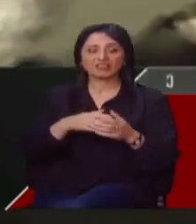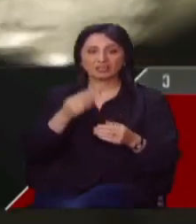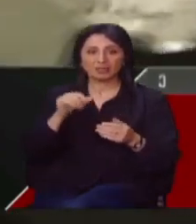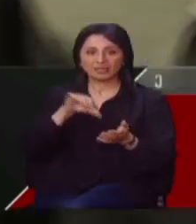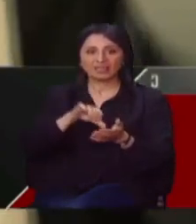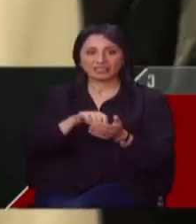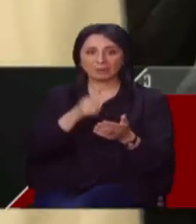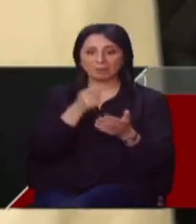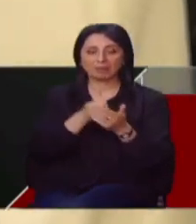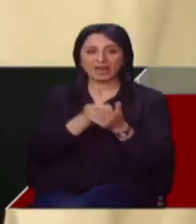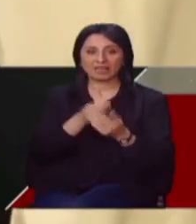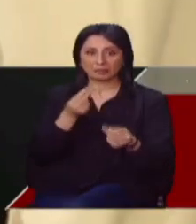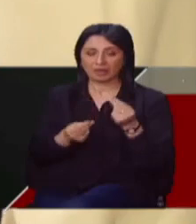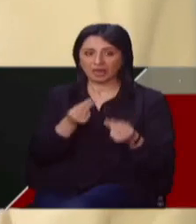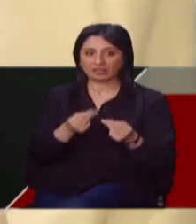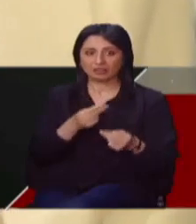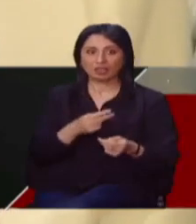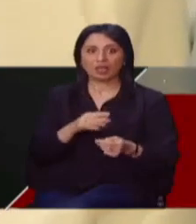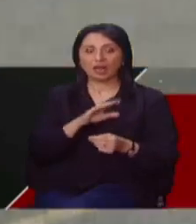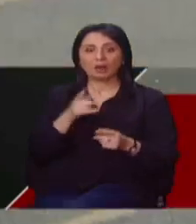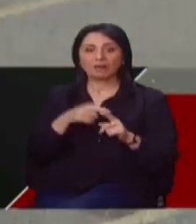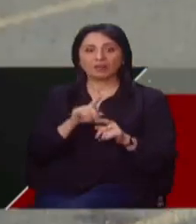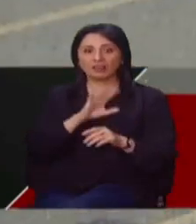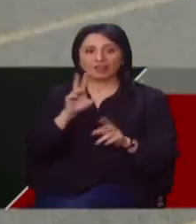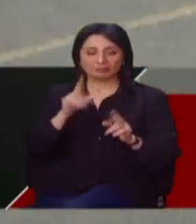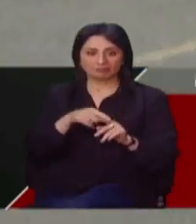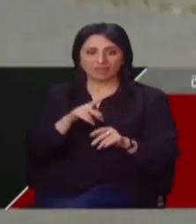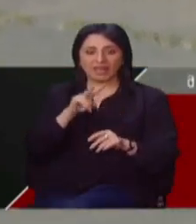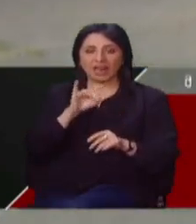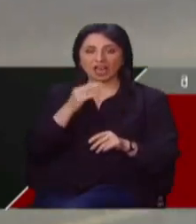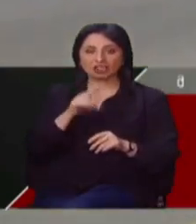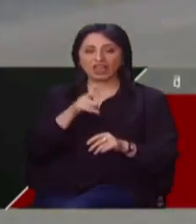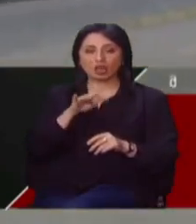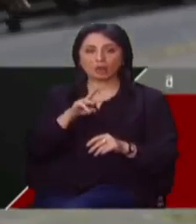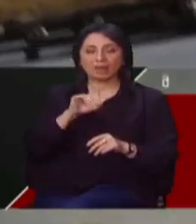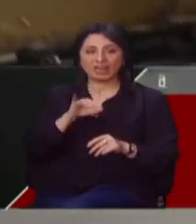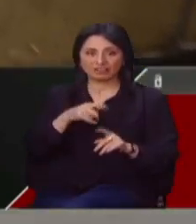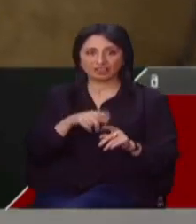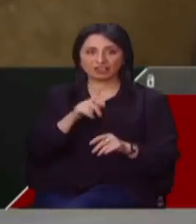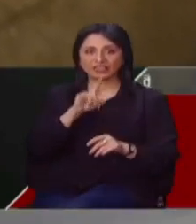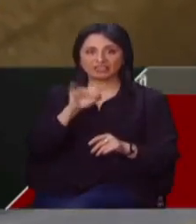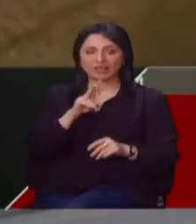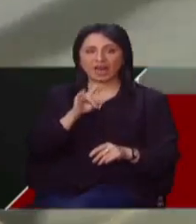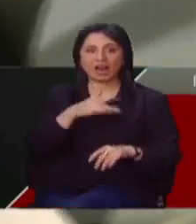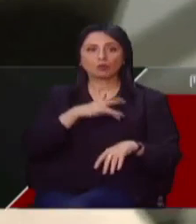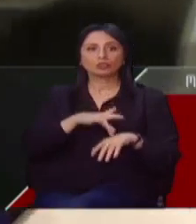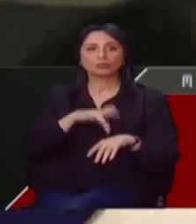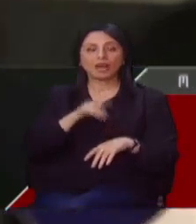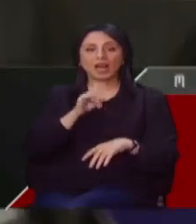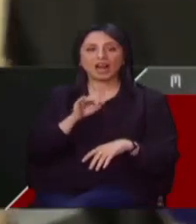მატჩზე დასასწრები ბილეთები გაათამაშა. ორმა ყველაზე იღბლიანმა კომაგმა ლაშა გიორგი მეგრელიშვილმა და ზვიად კაკა